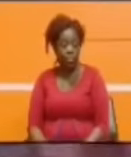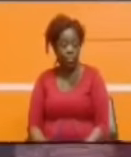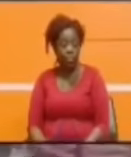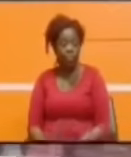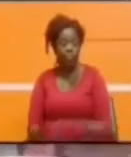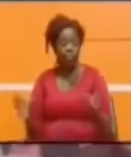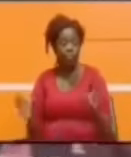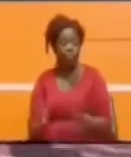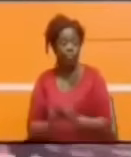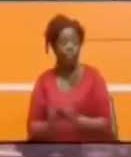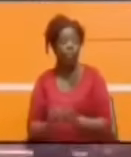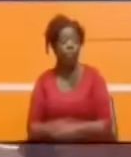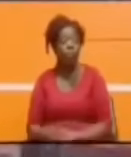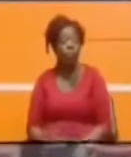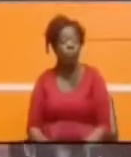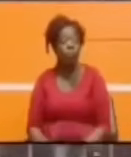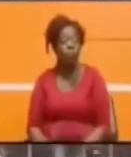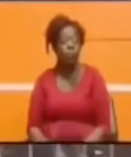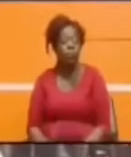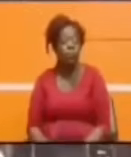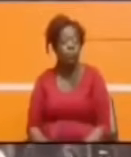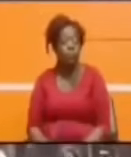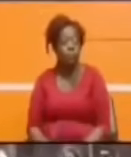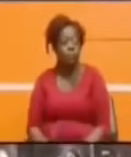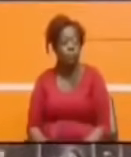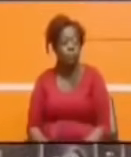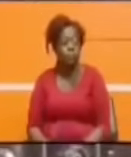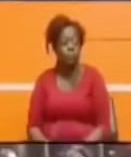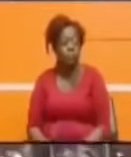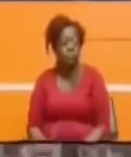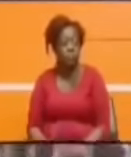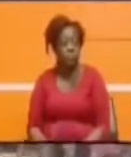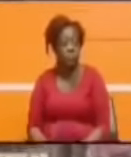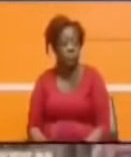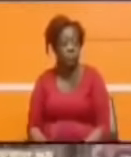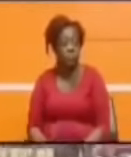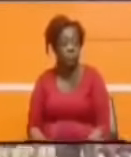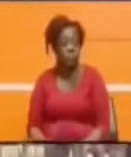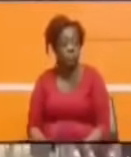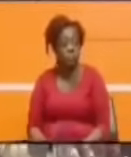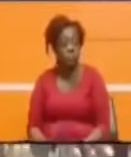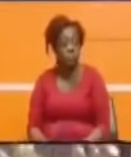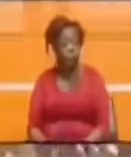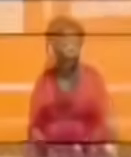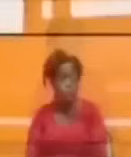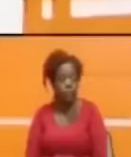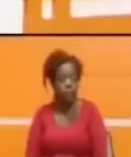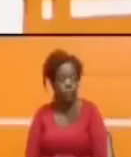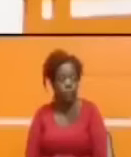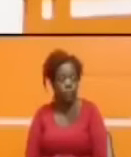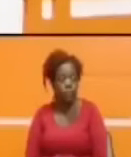Ivan Wachibi ne Robin Anantale be bakusakidde eggulire lino ku lwa Bukedde TV.